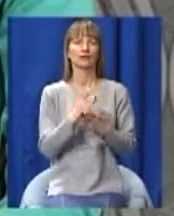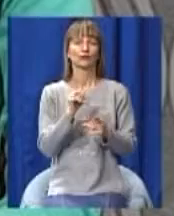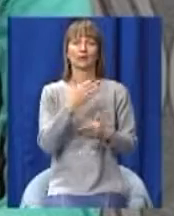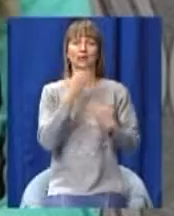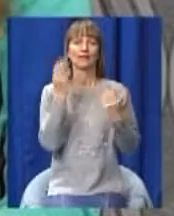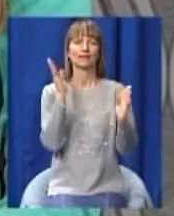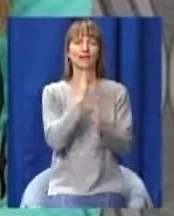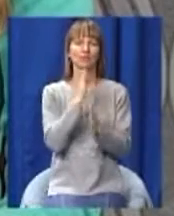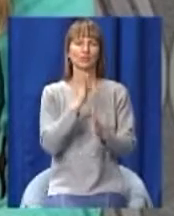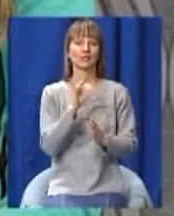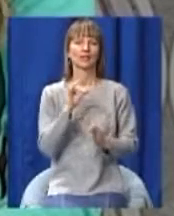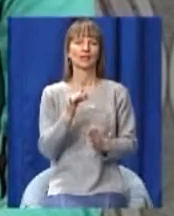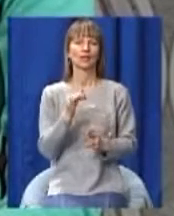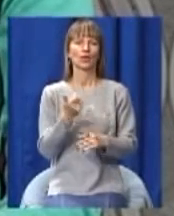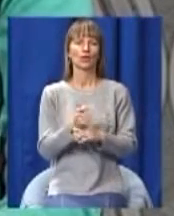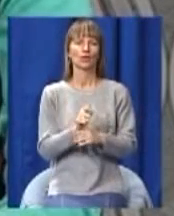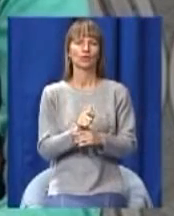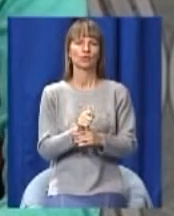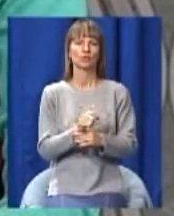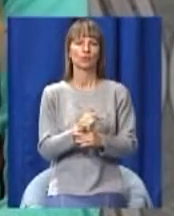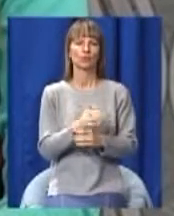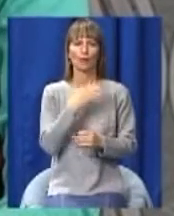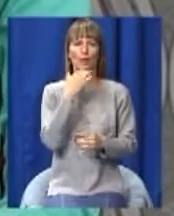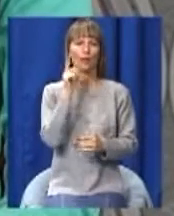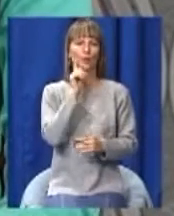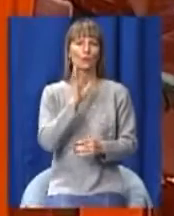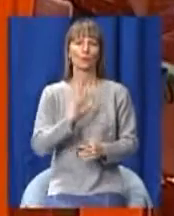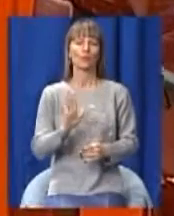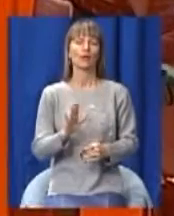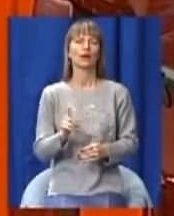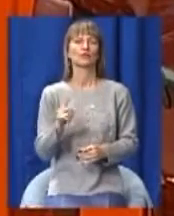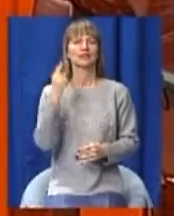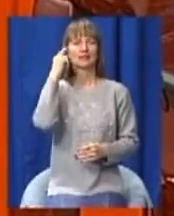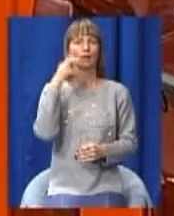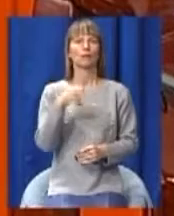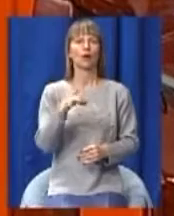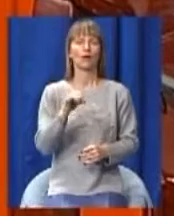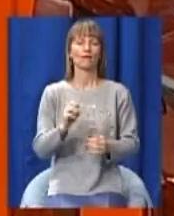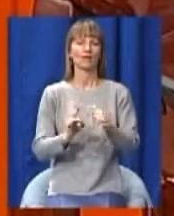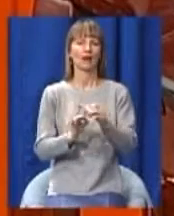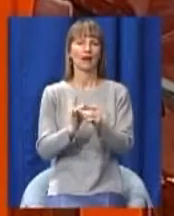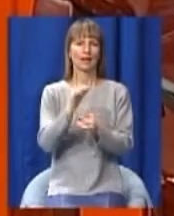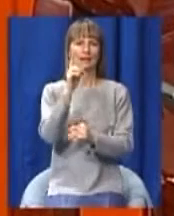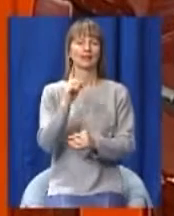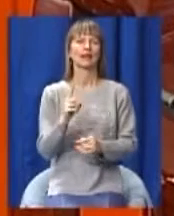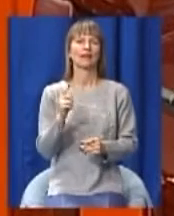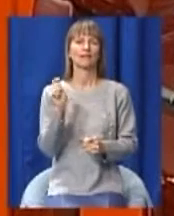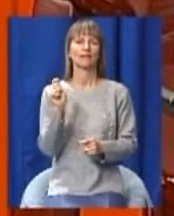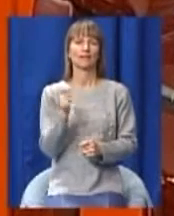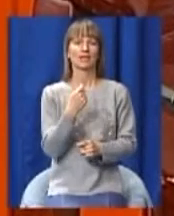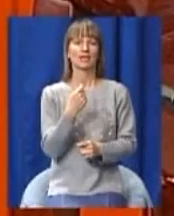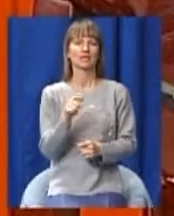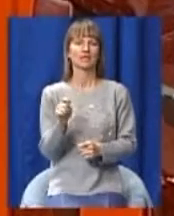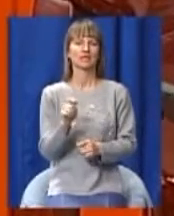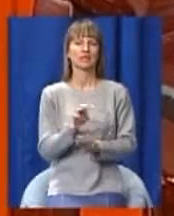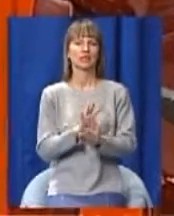відсутності повітря, ну і взагалі дуже багато некомфорту. А що ти знаєш про ракетні війська і навіщо ці війська взагалі потрібні?